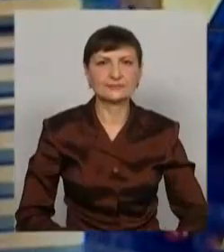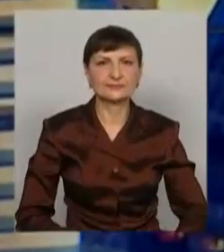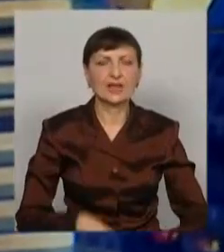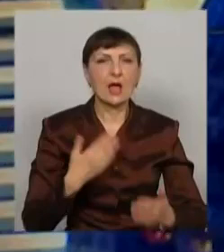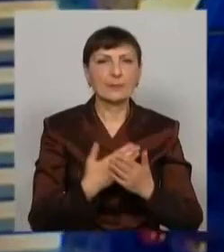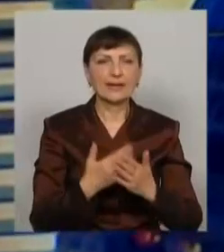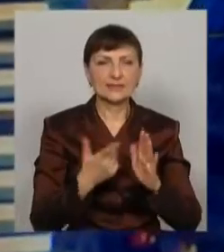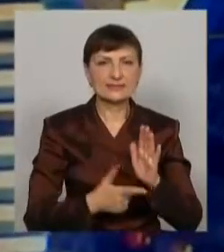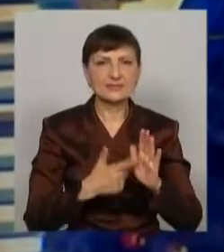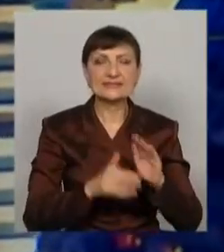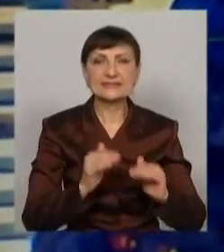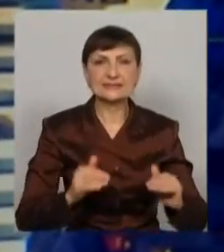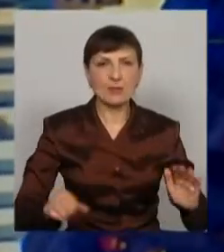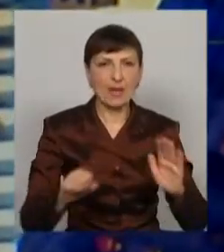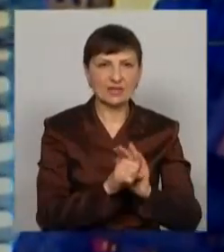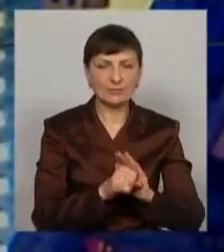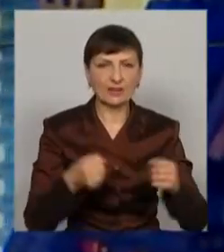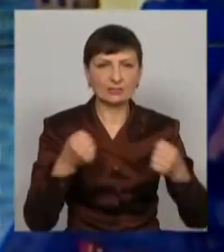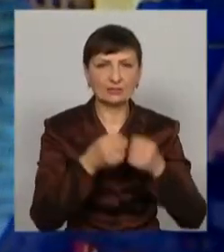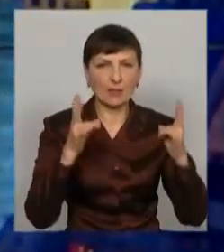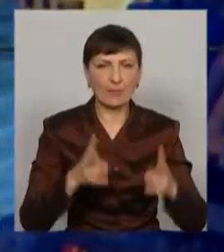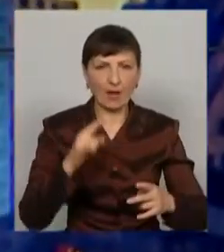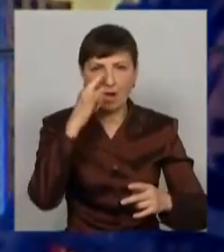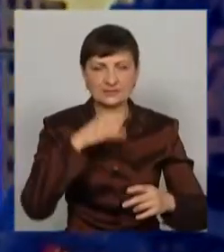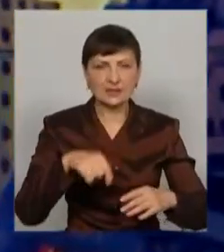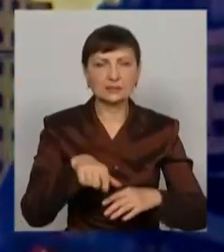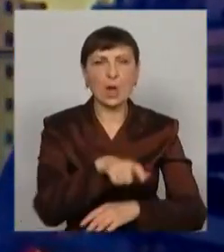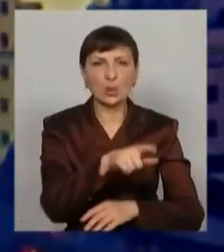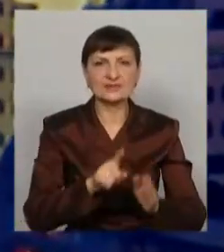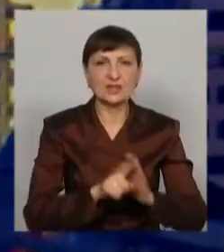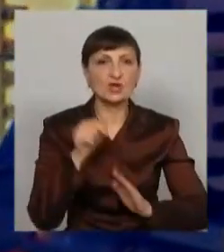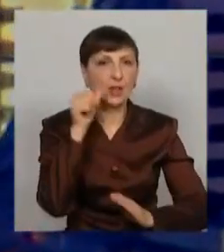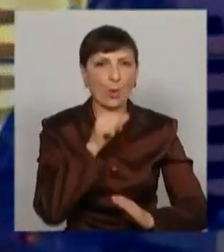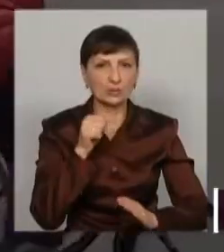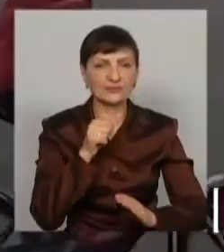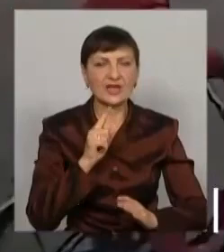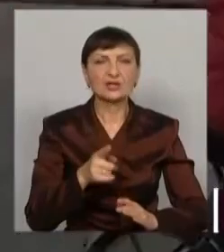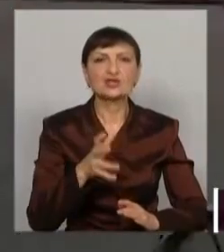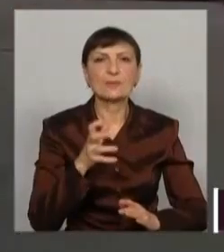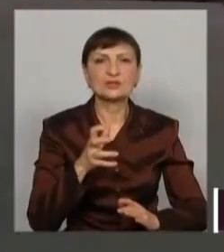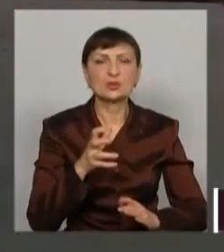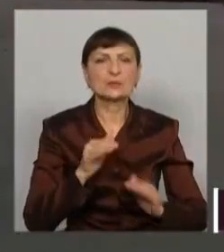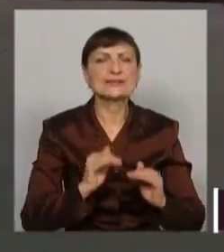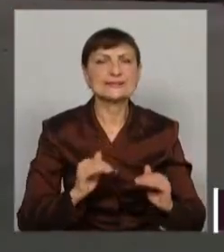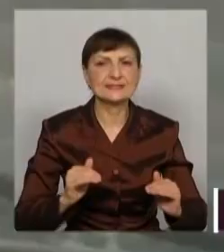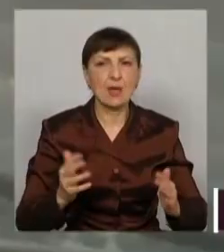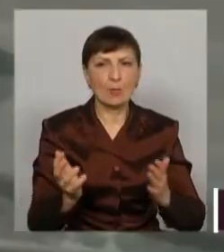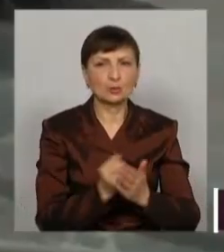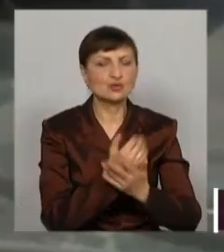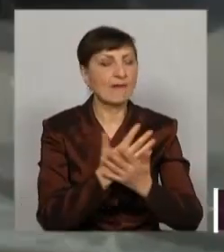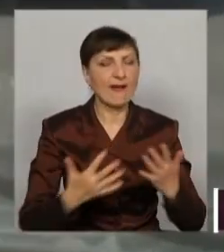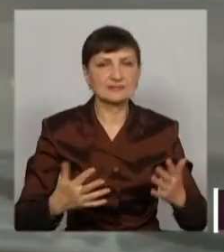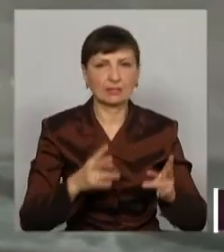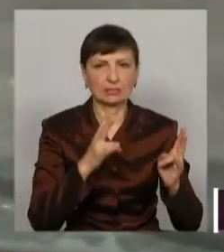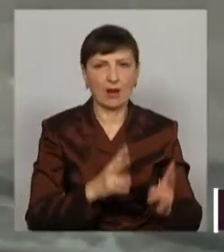Порядка 70 детей погибли в ДТП на казахстанских дорогах с начала года. 1500 несовершеннолетних получили различные